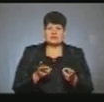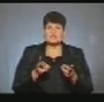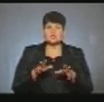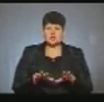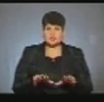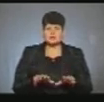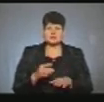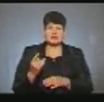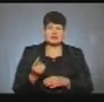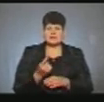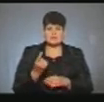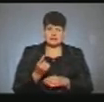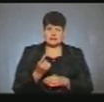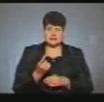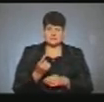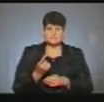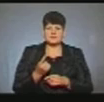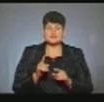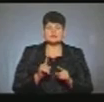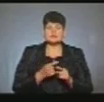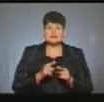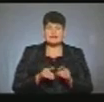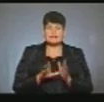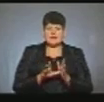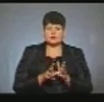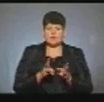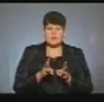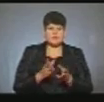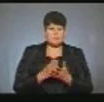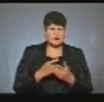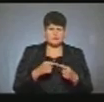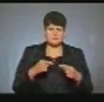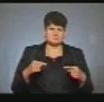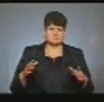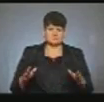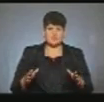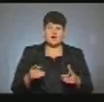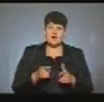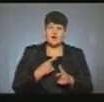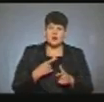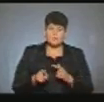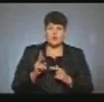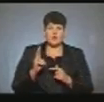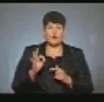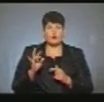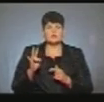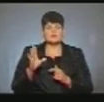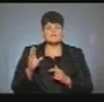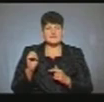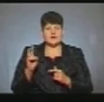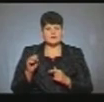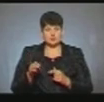Залишається єдина альтернатива – це тільки електроопалення, яка має дуже багато розлучення. Або конвектора,